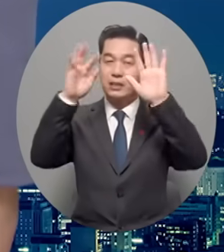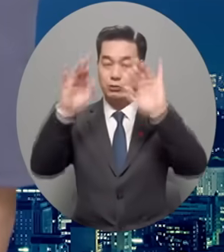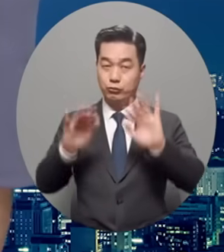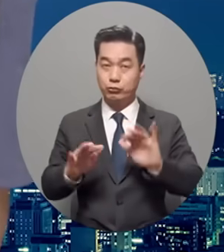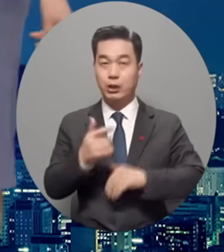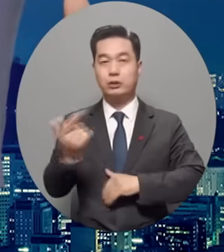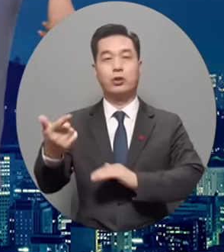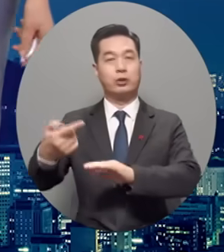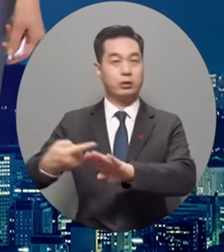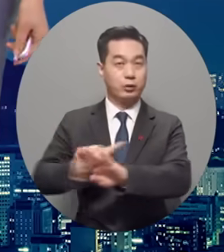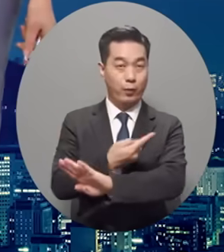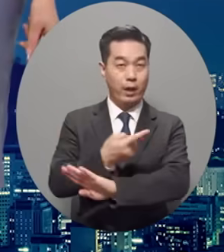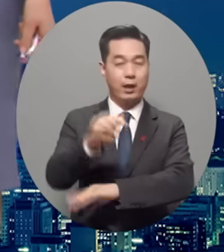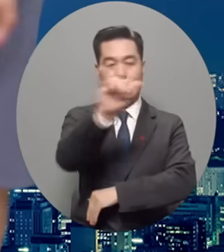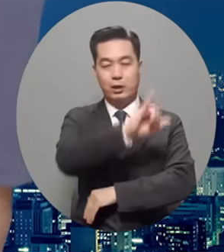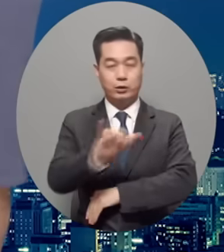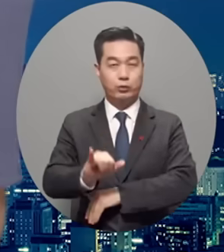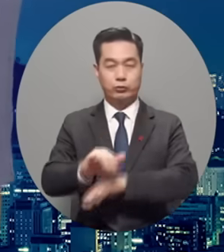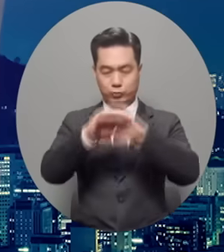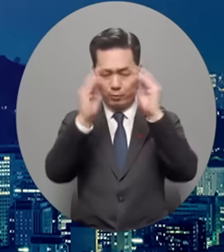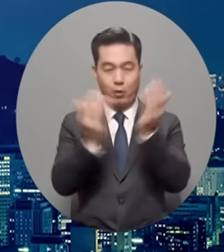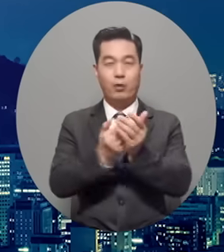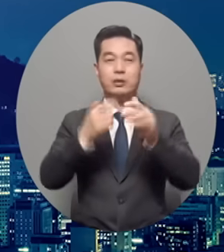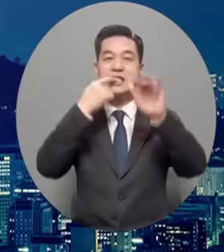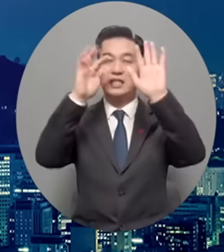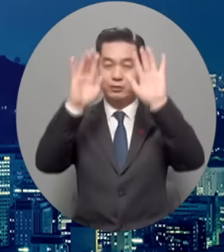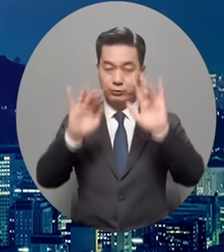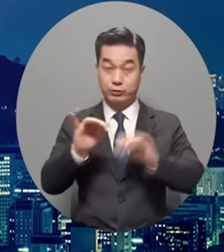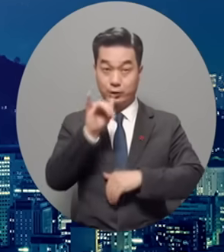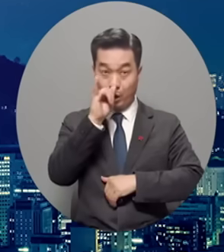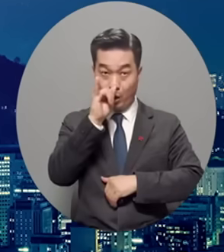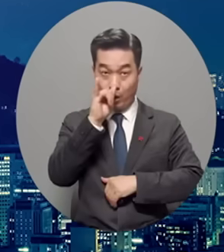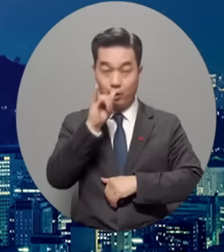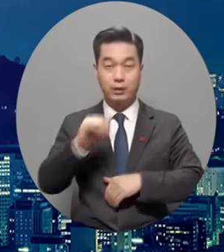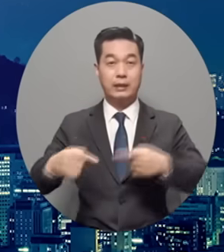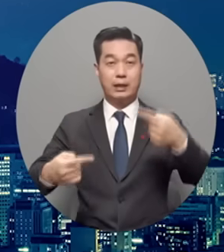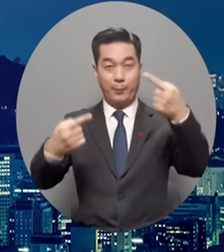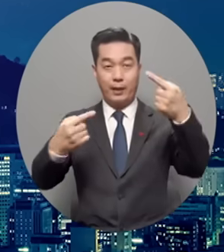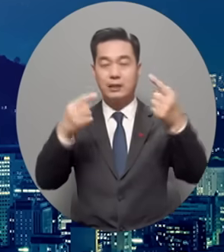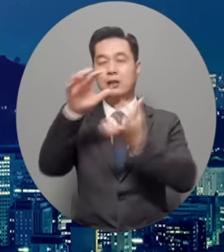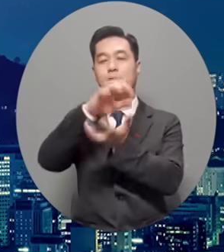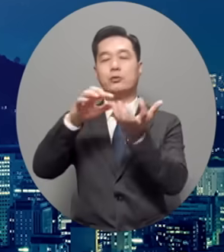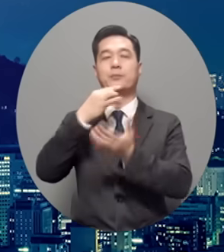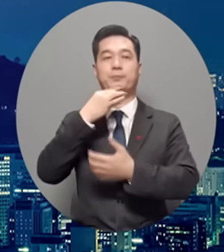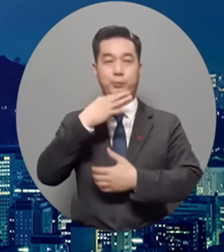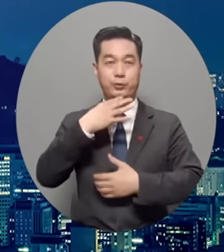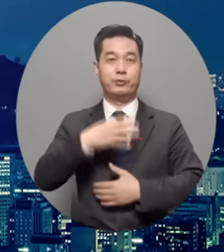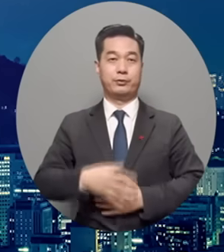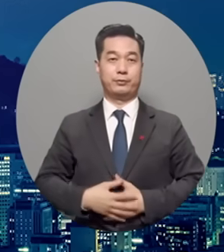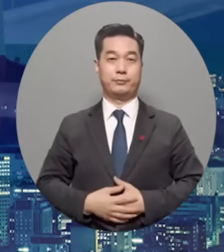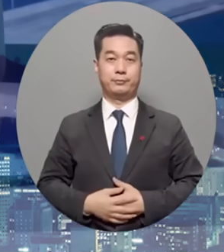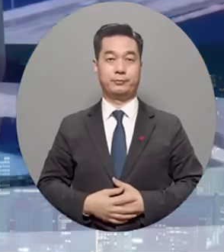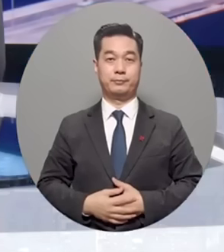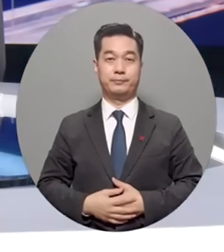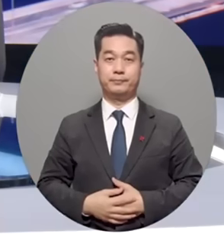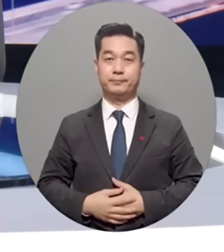저녁에는 그 밖에 전국으로 확대되겠고요. 새해 첫날에는 구름 맡기겠습니다. 날씨였습니다.